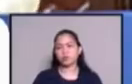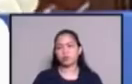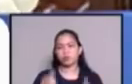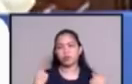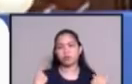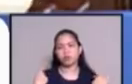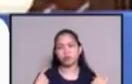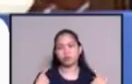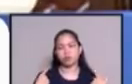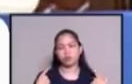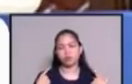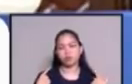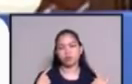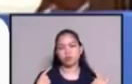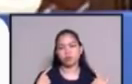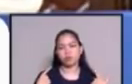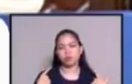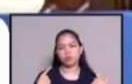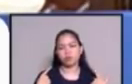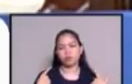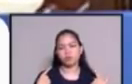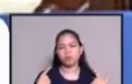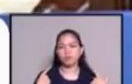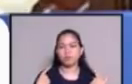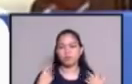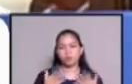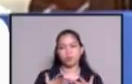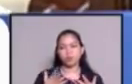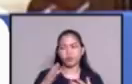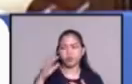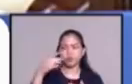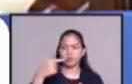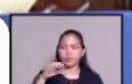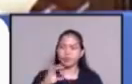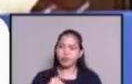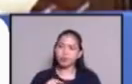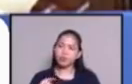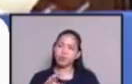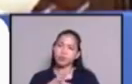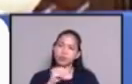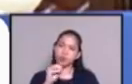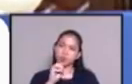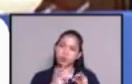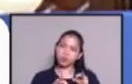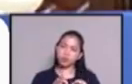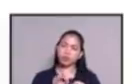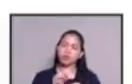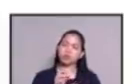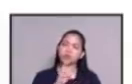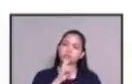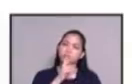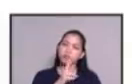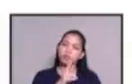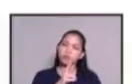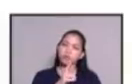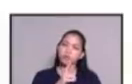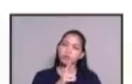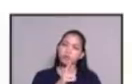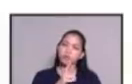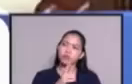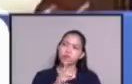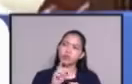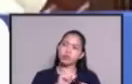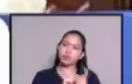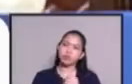Magkaroon tayo ng slide sa GDP niyan if we are going to reenact the